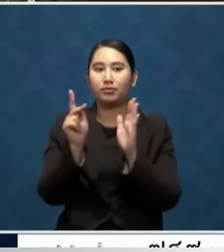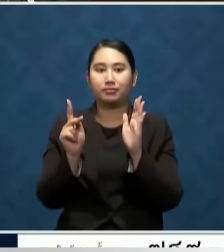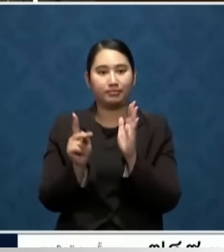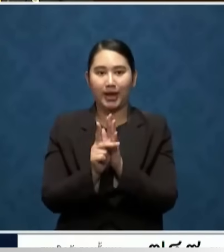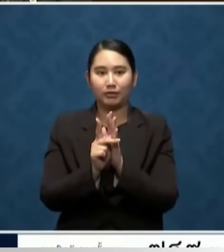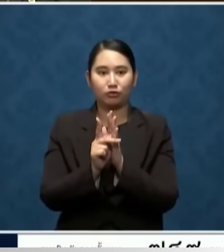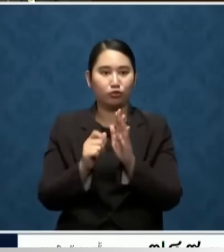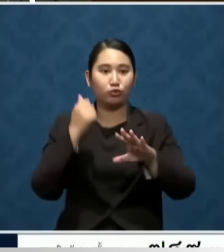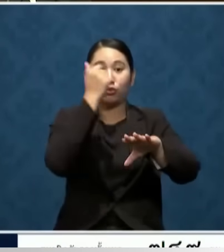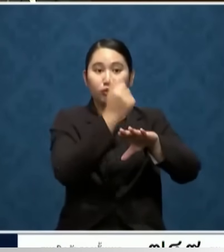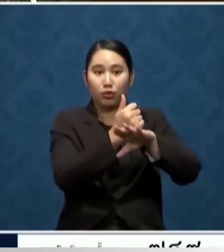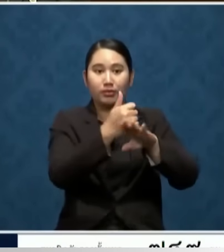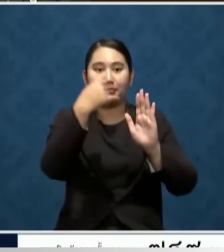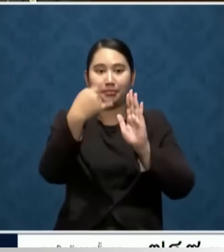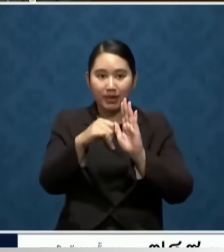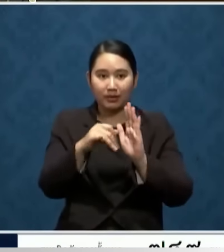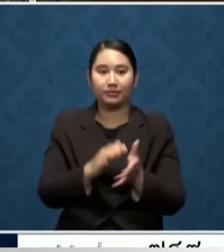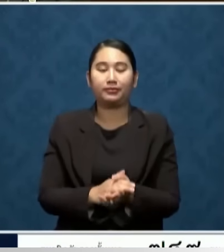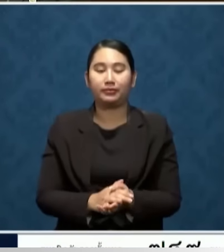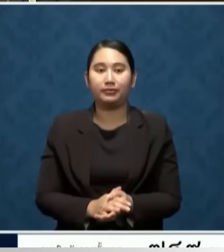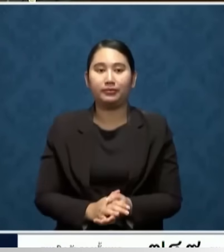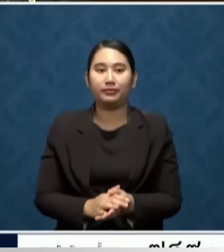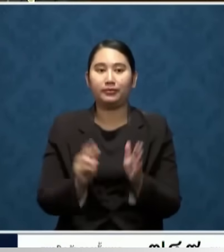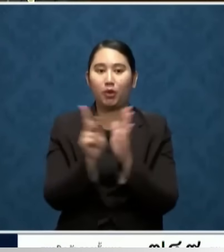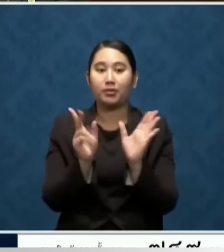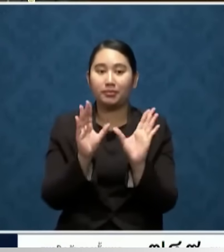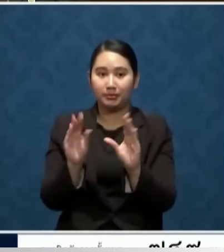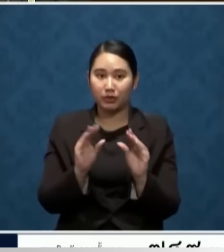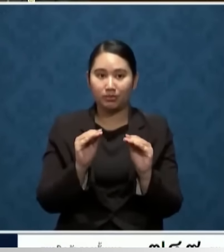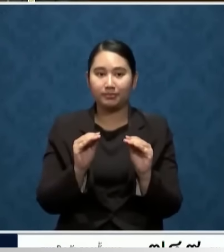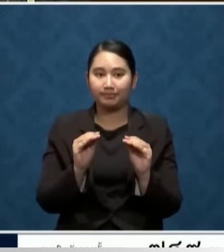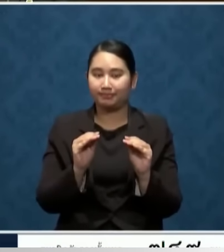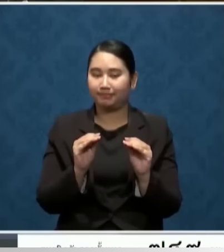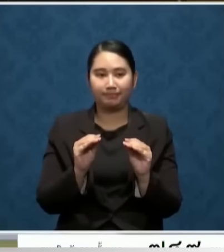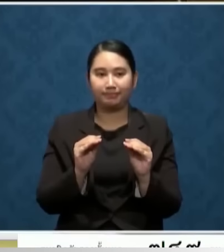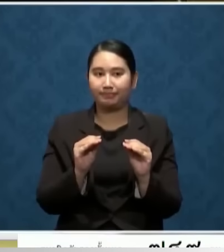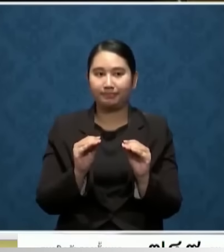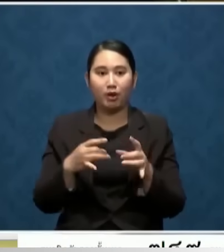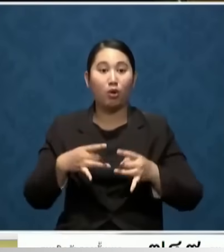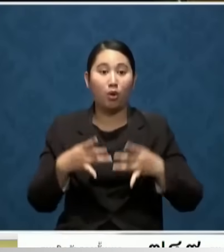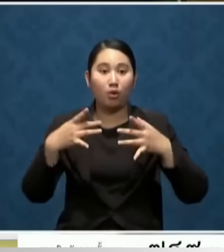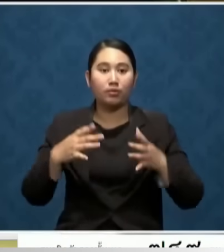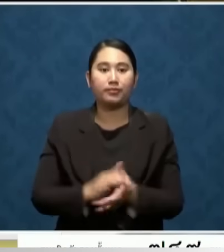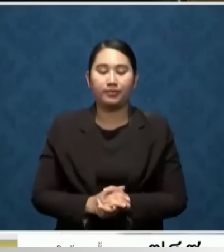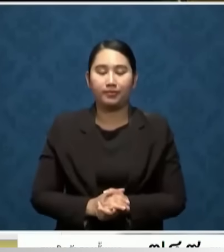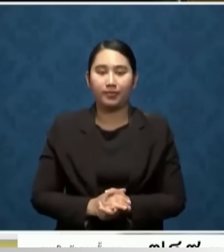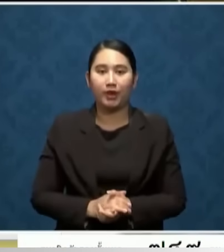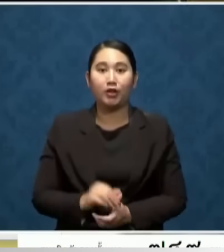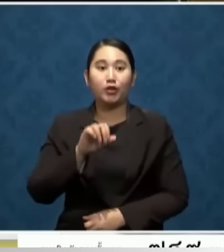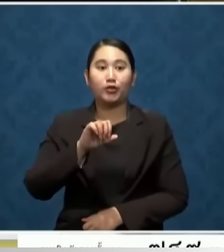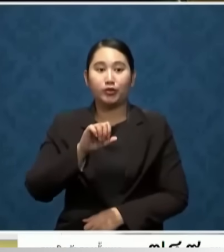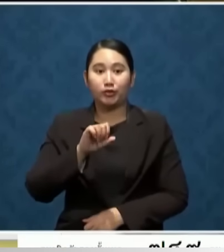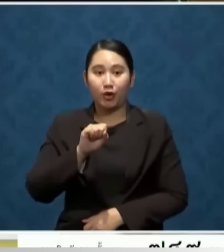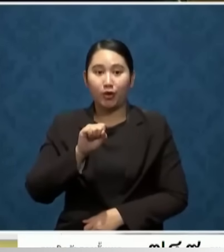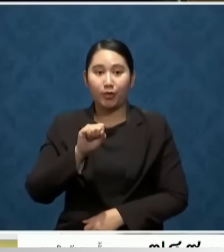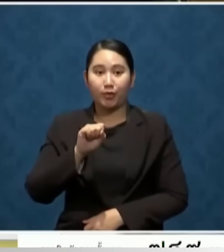ของประเทศและขัดต่อข้อบังคับการประชุมรัฐสภาโดยชัดแจ้งสมาชิกรัฐสภาที่จะร่วมกันพิจารณา